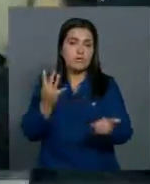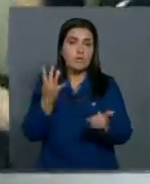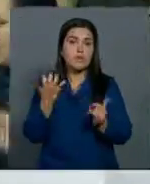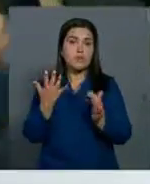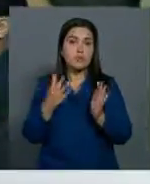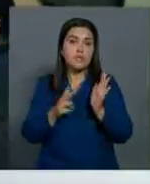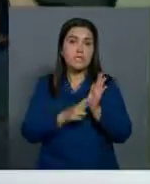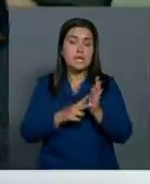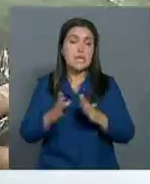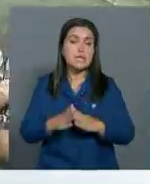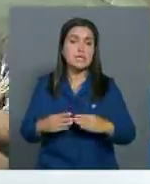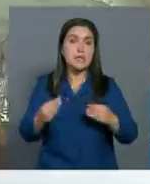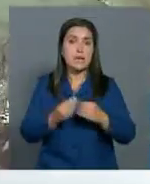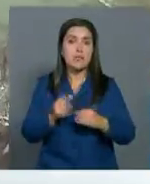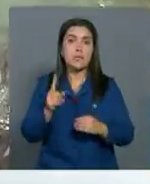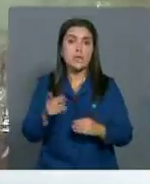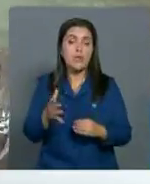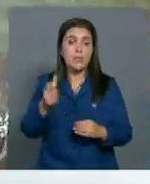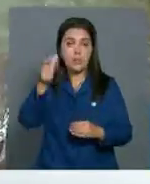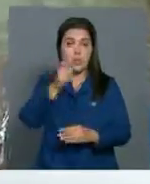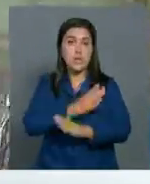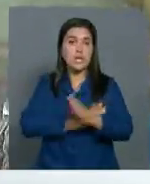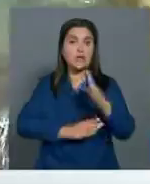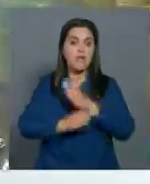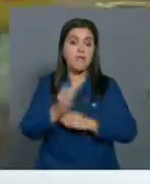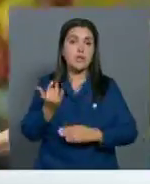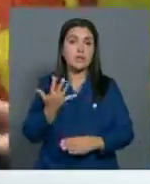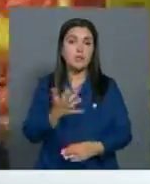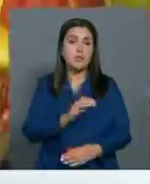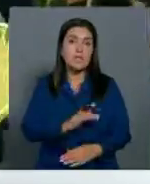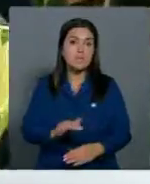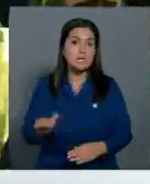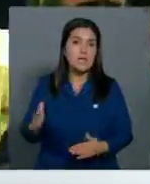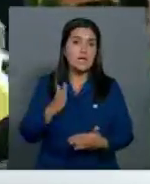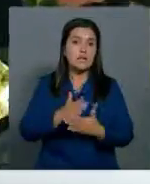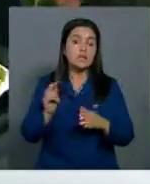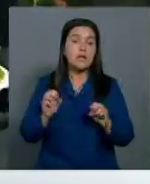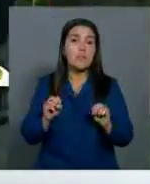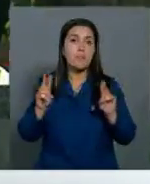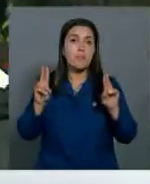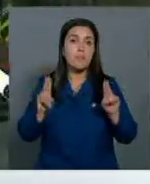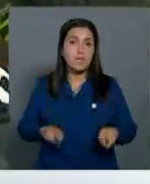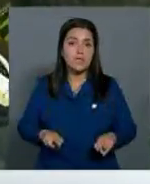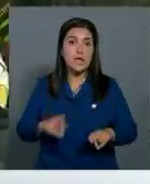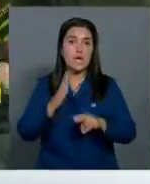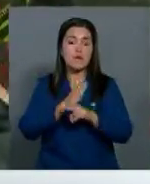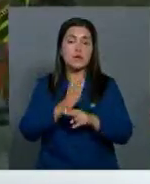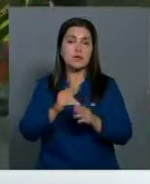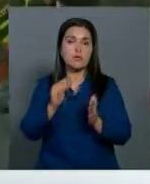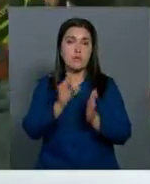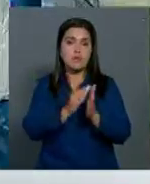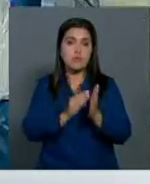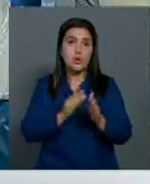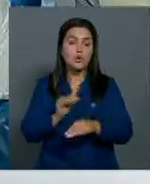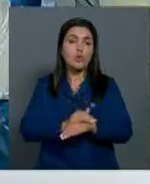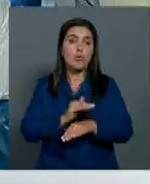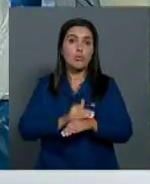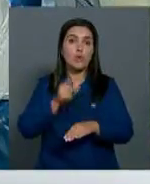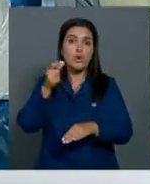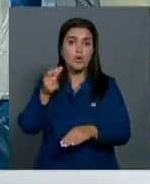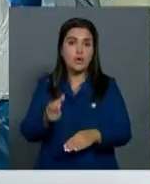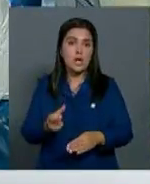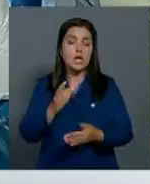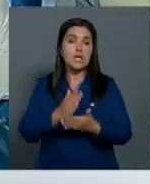457 семей, порядка 1500 людей с ограниченными возможностями и 500 детей. В области сформирована специальная база добрых людей